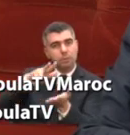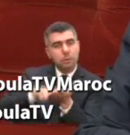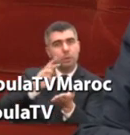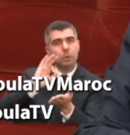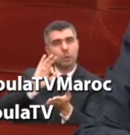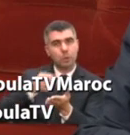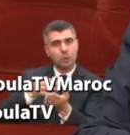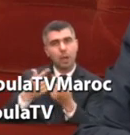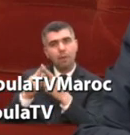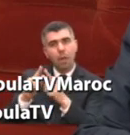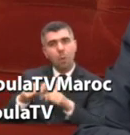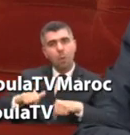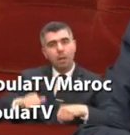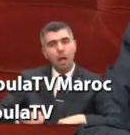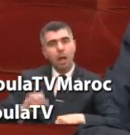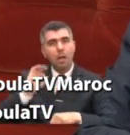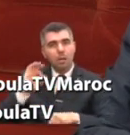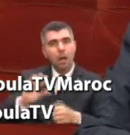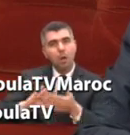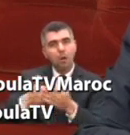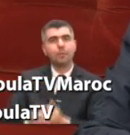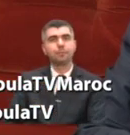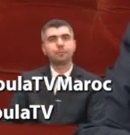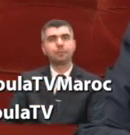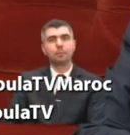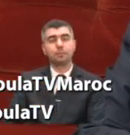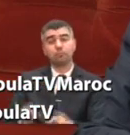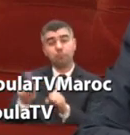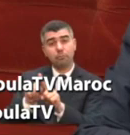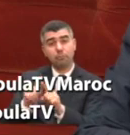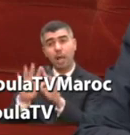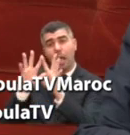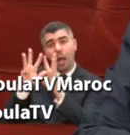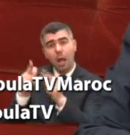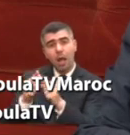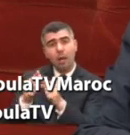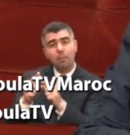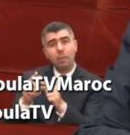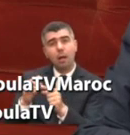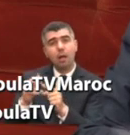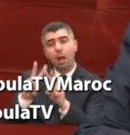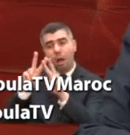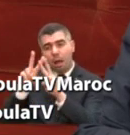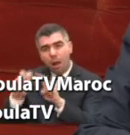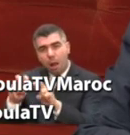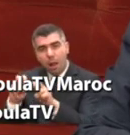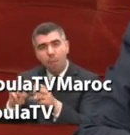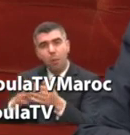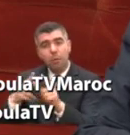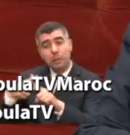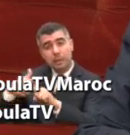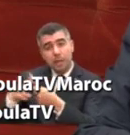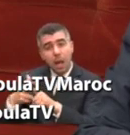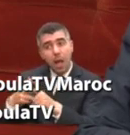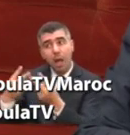الخاصه اللي كانت دار في 2015، اعتماد الاداء الالكتروني عبر البورتنت، رقمنه اجراءات مراقبه المواد الصناعيه